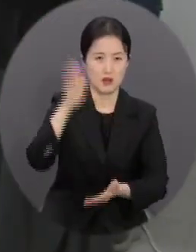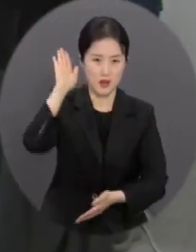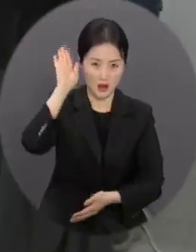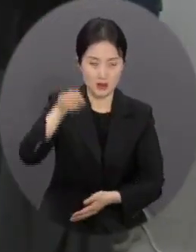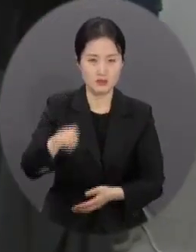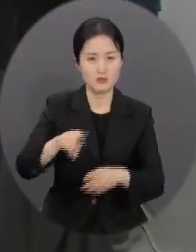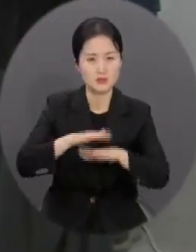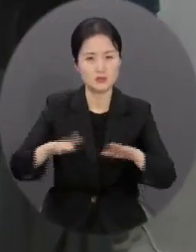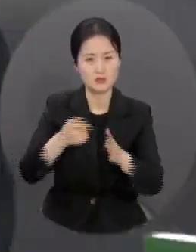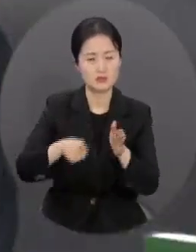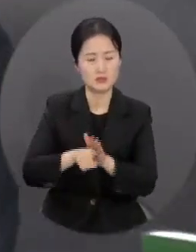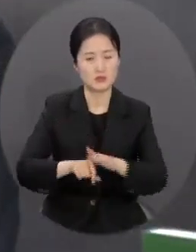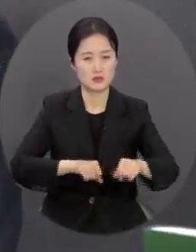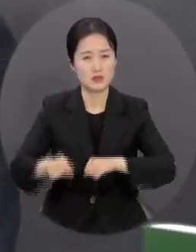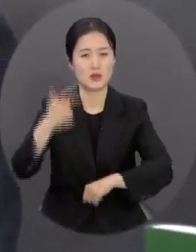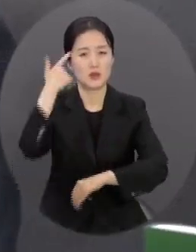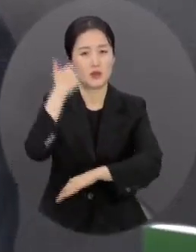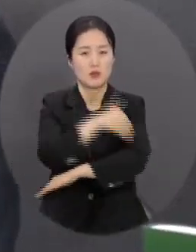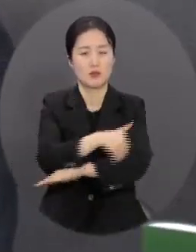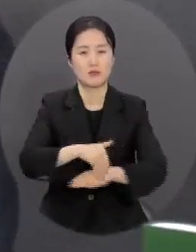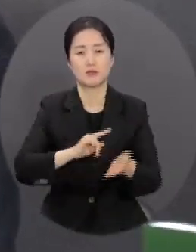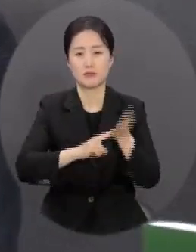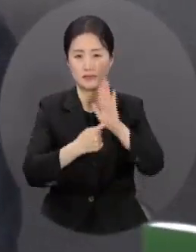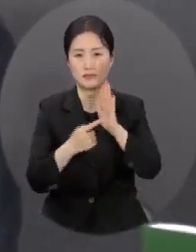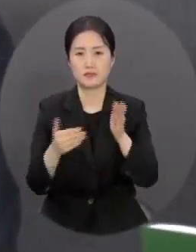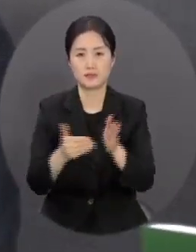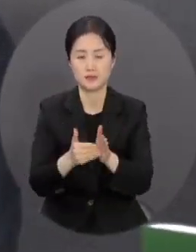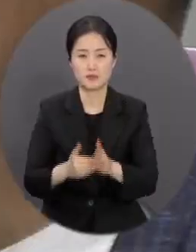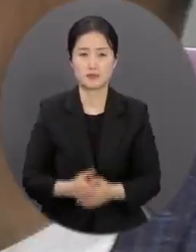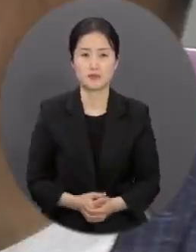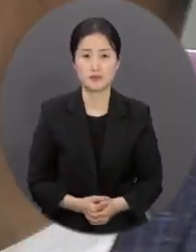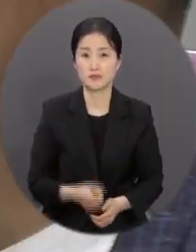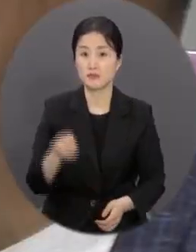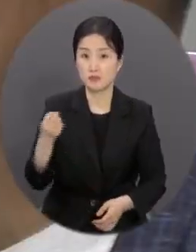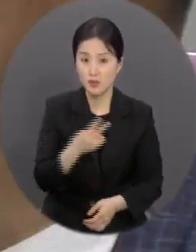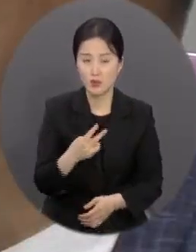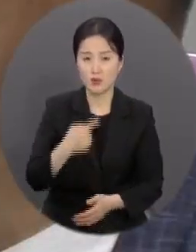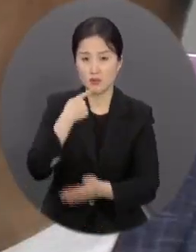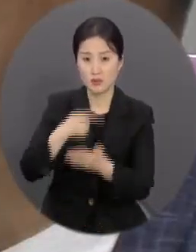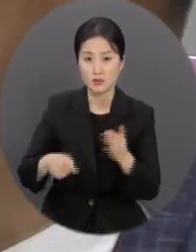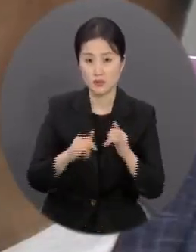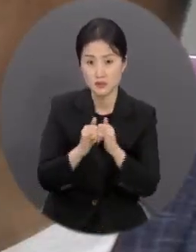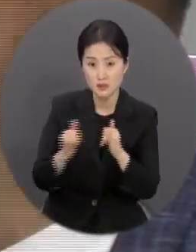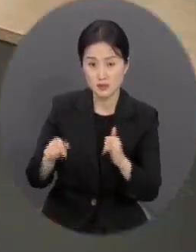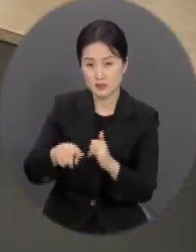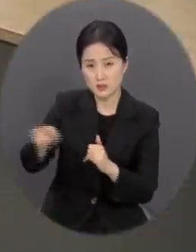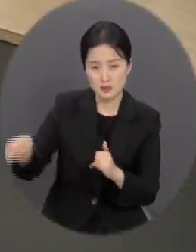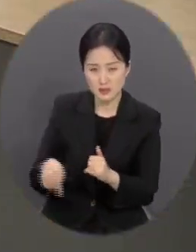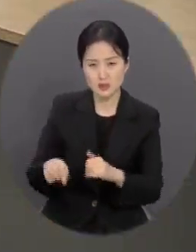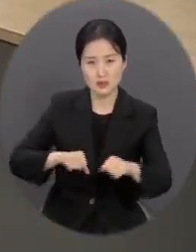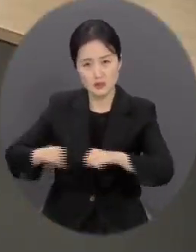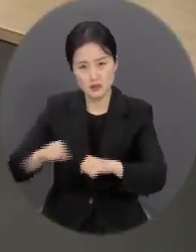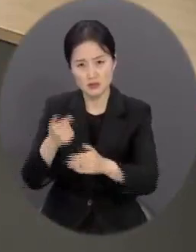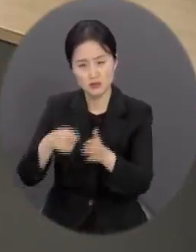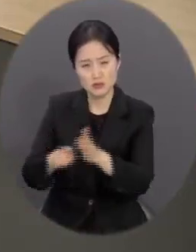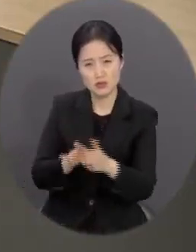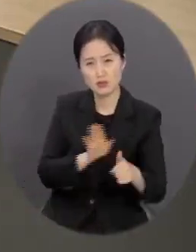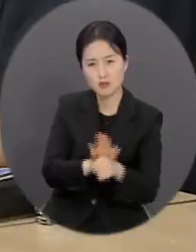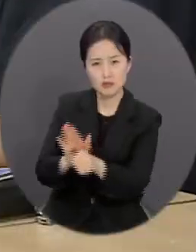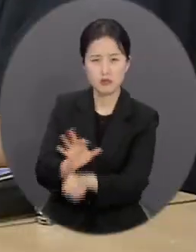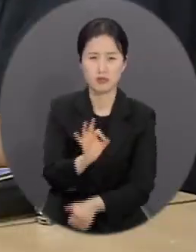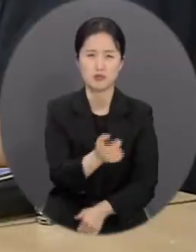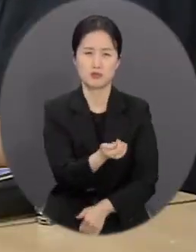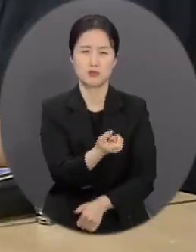모임은 전체 예산에서 피해자 지원 비율이 적다는 지적에 대해서도 소규모 단체로서 운영의 영세성 때문에 지원